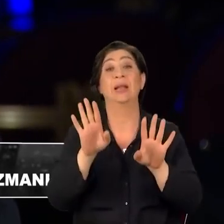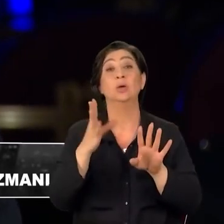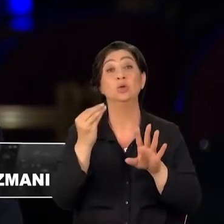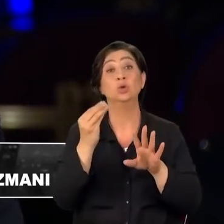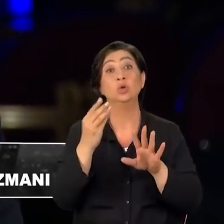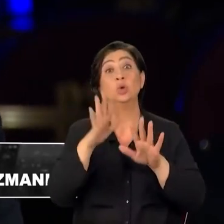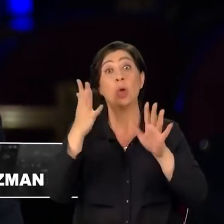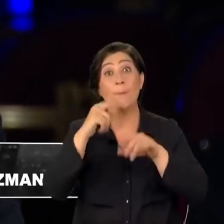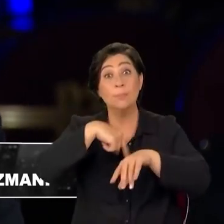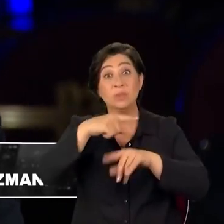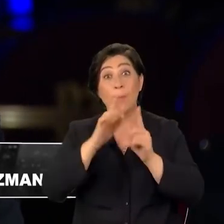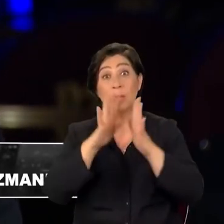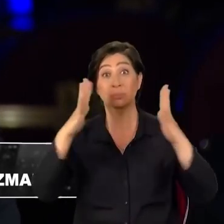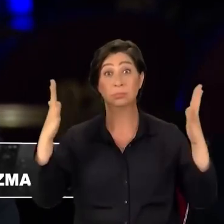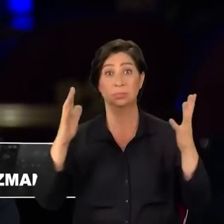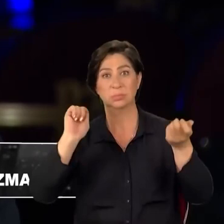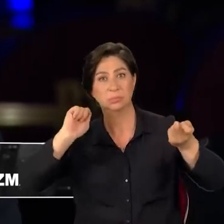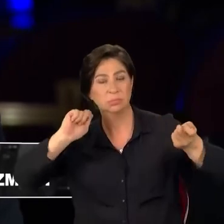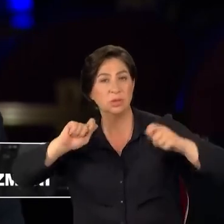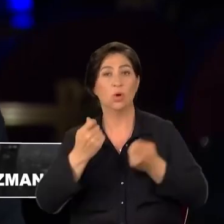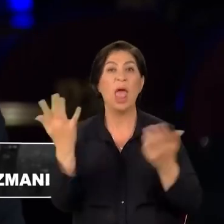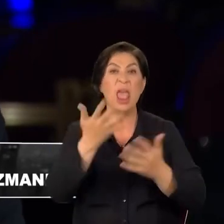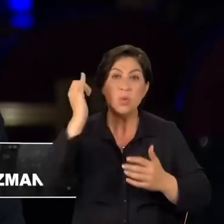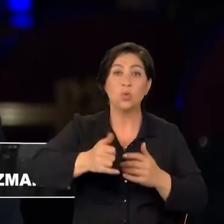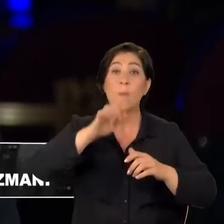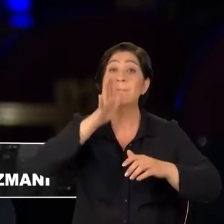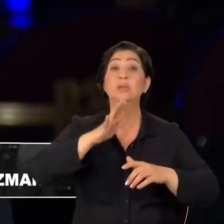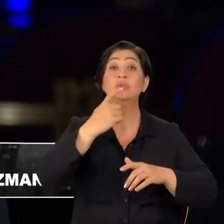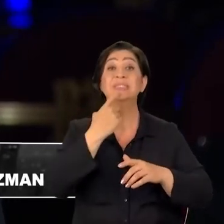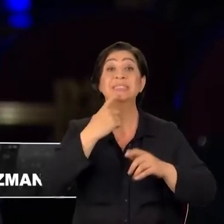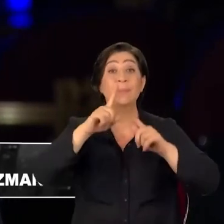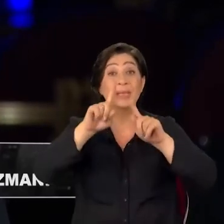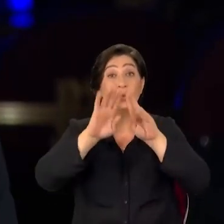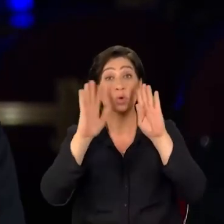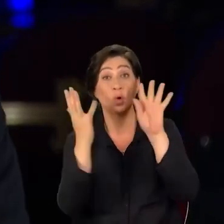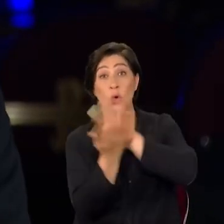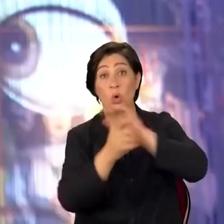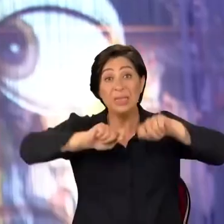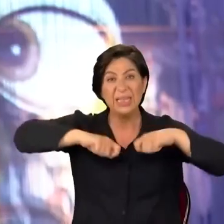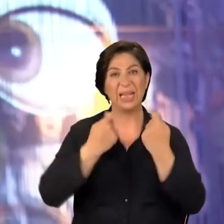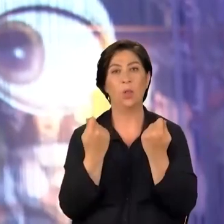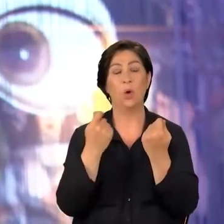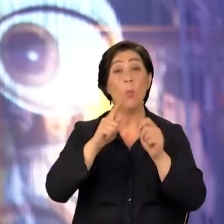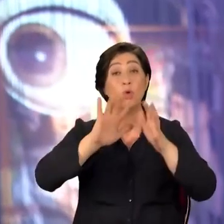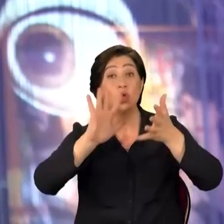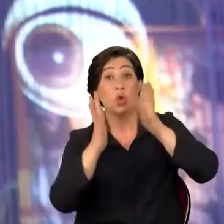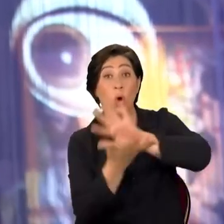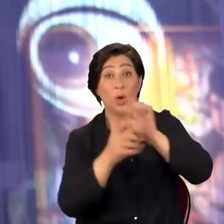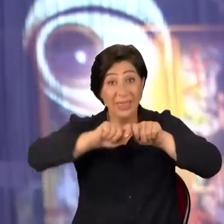içerisinde değil. Çok daha büyük bir döngü kırılıyor. En az 500 yıllık bir döngü kırılıyor. Böyle bir döngü